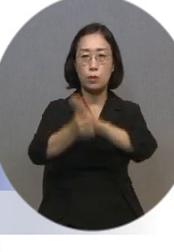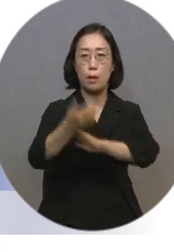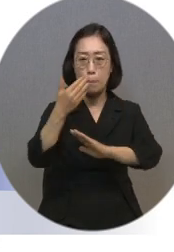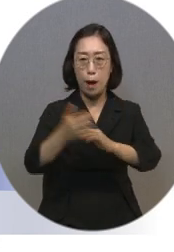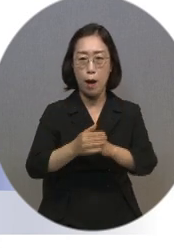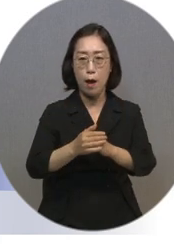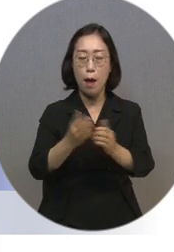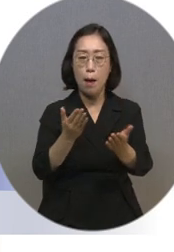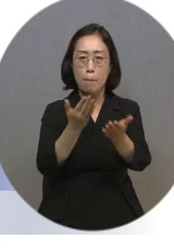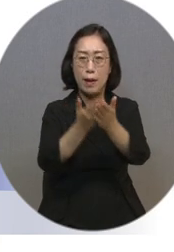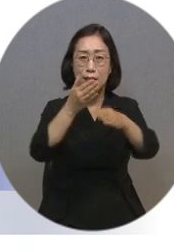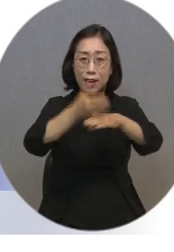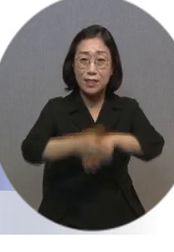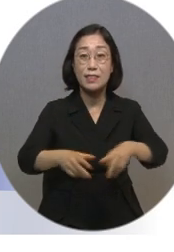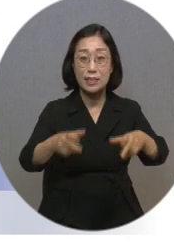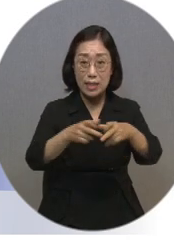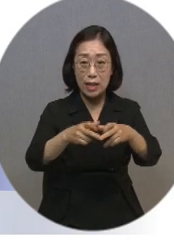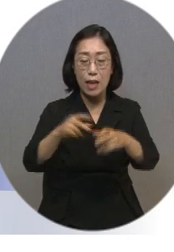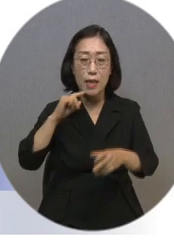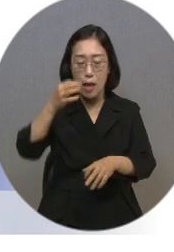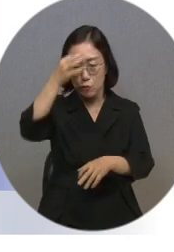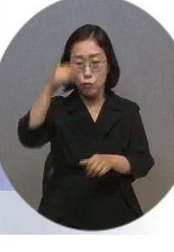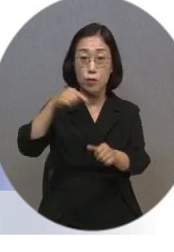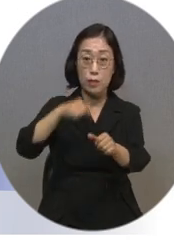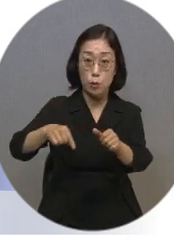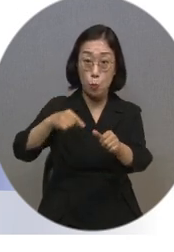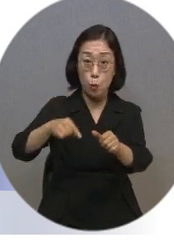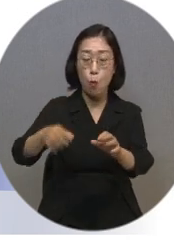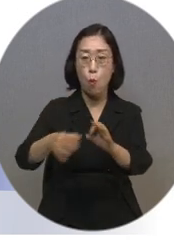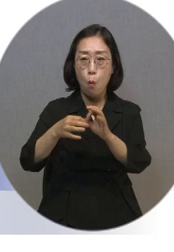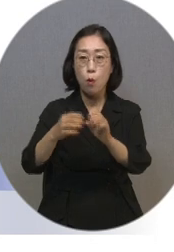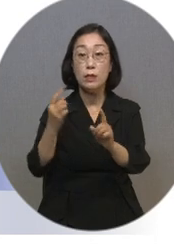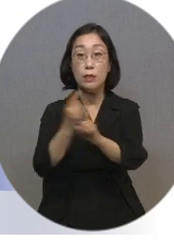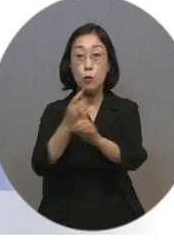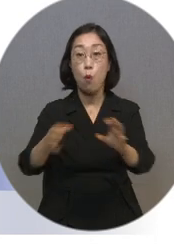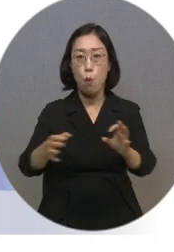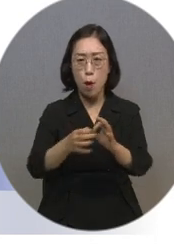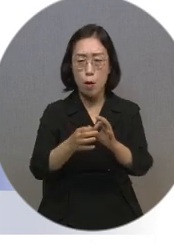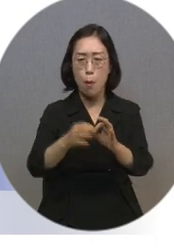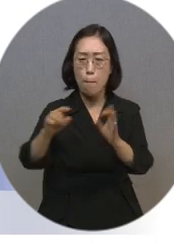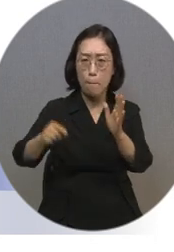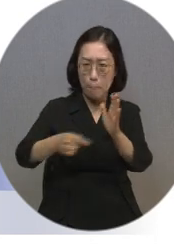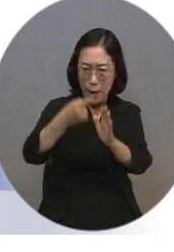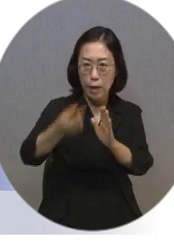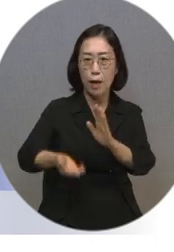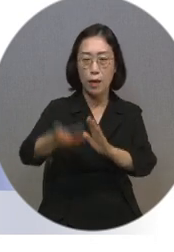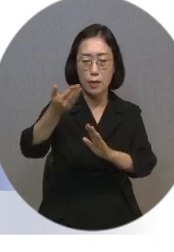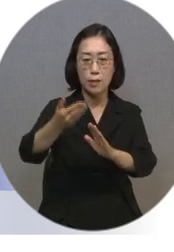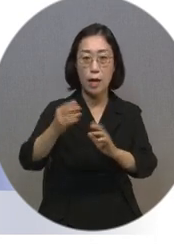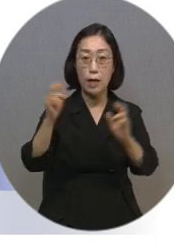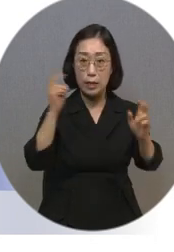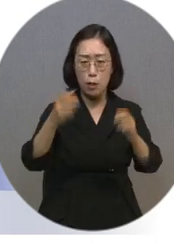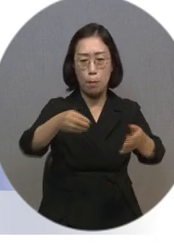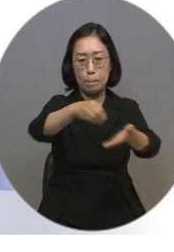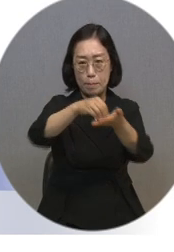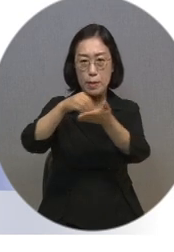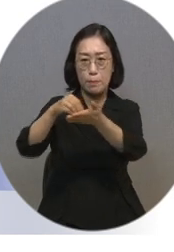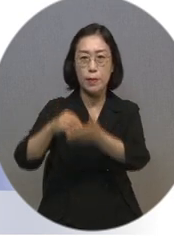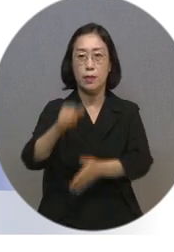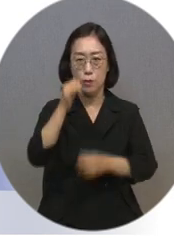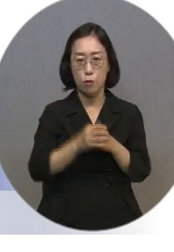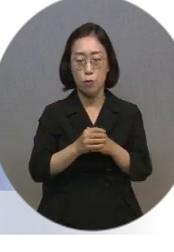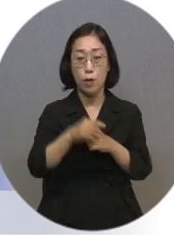복지, 교육, 치료, 예술 관련 국내외 100여 개 유관기관과 기업이 참여하는 대규모 박람회입니다.